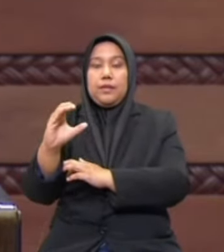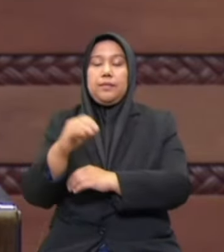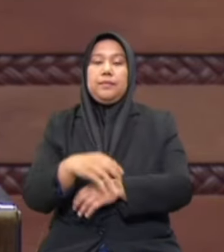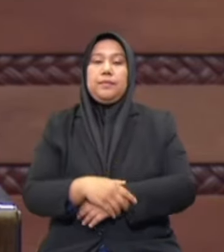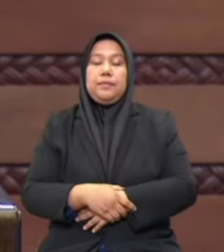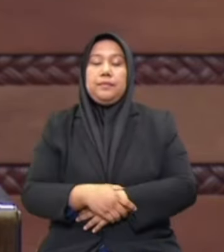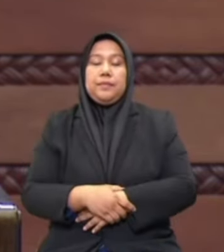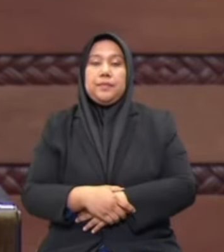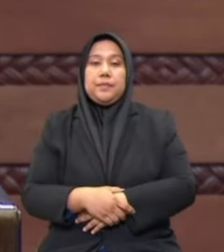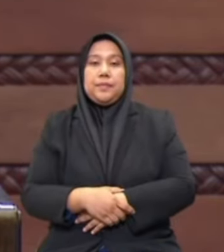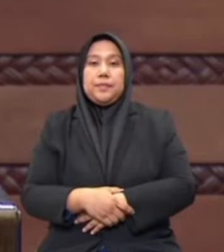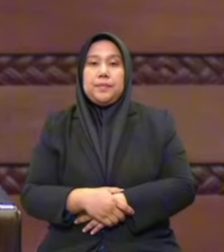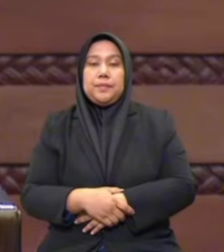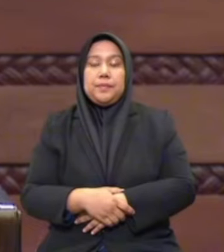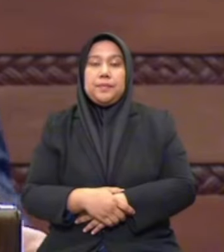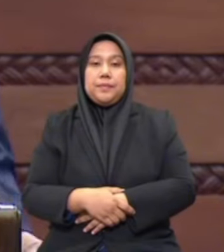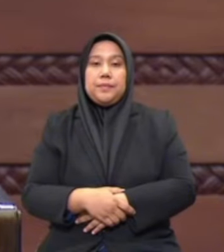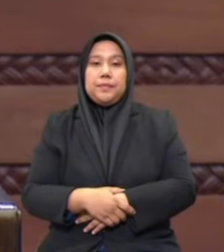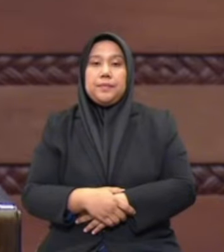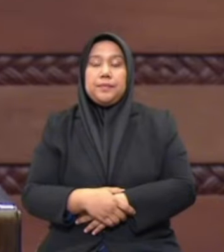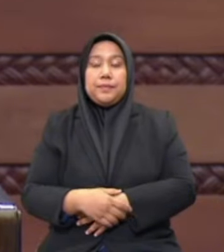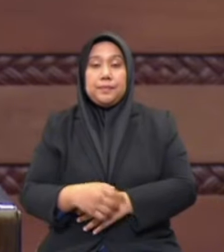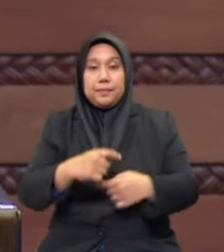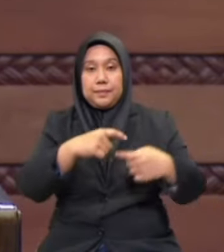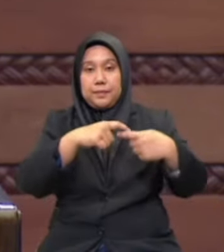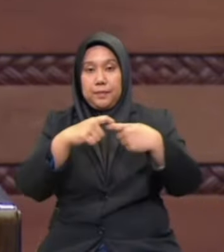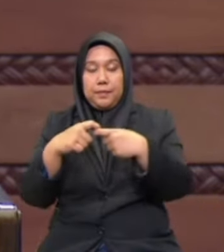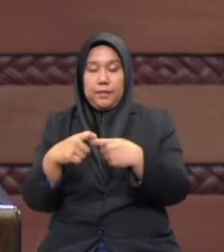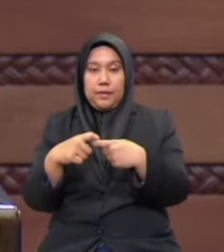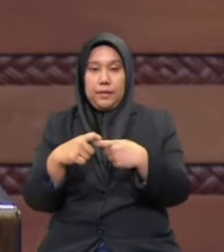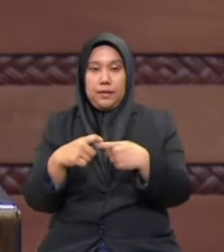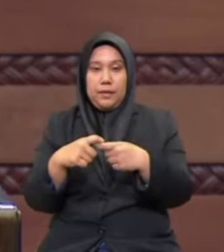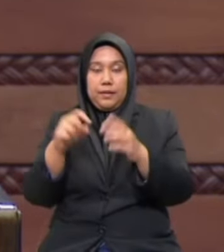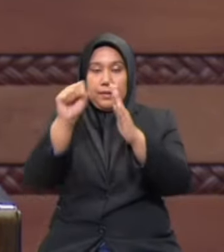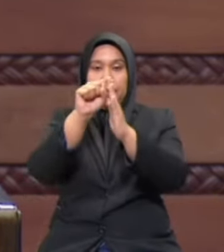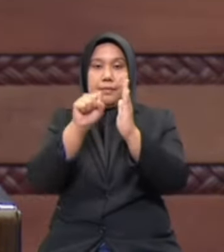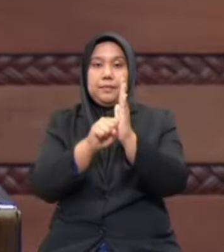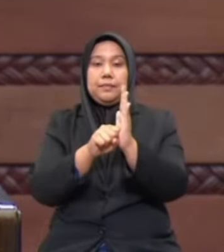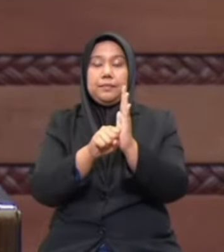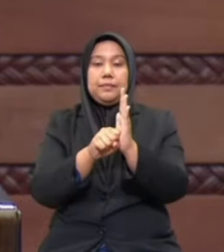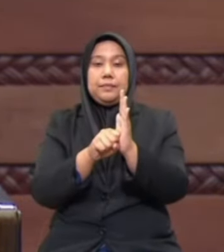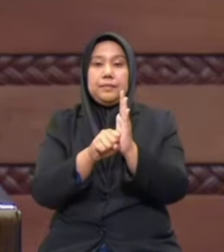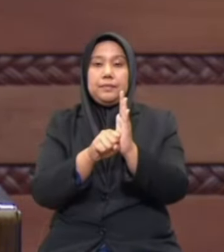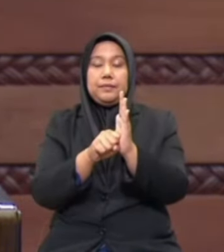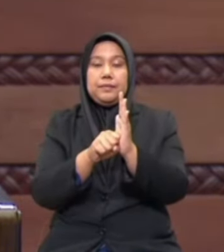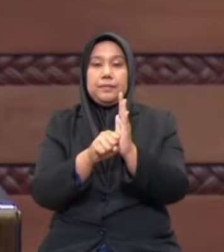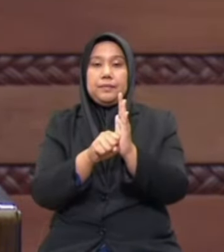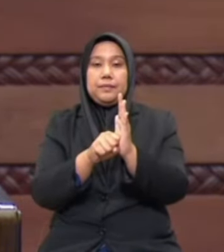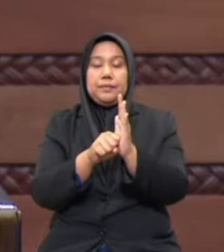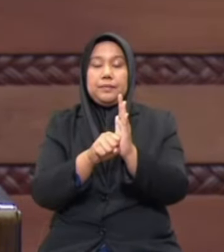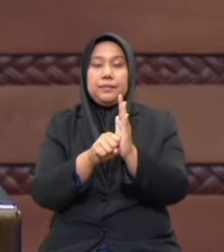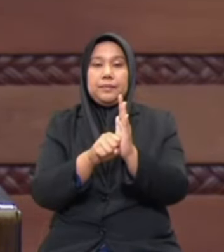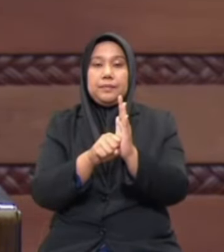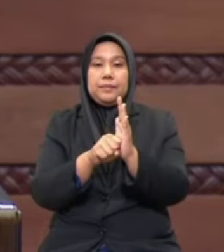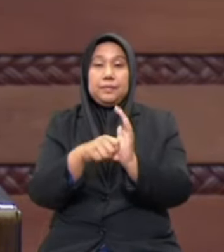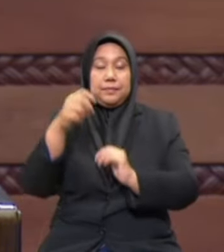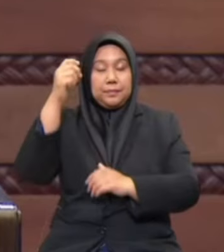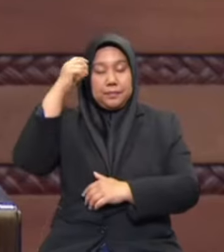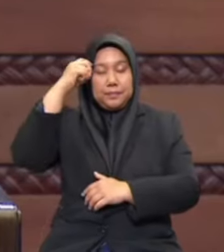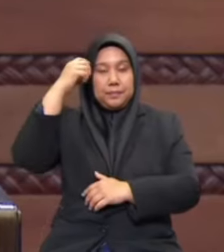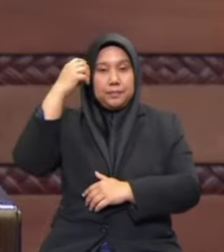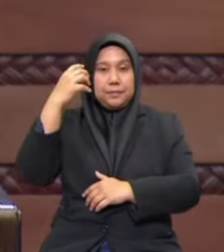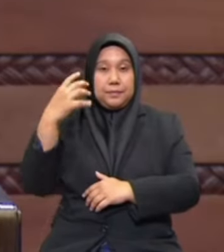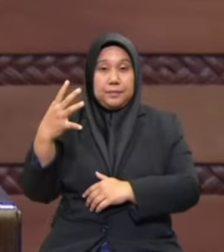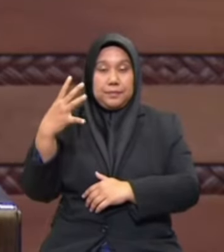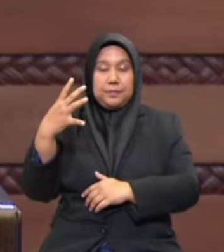tadi mengenai syarat-syarat ini saya mu bagi sedikit pandangan apa